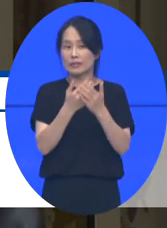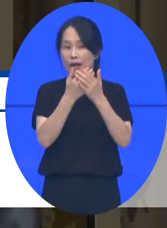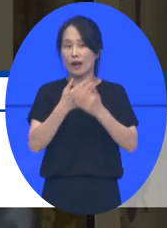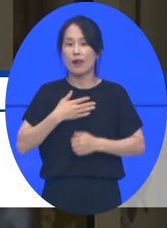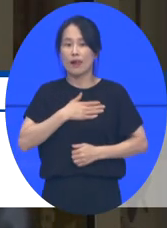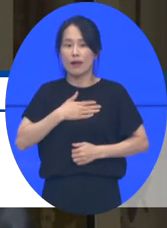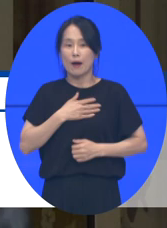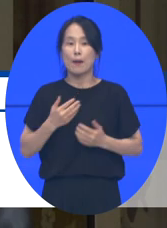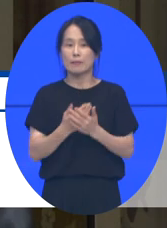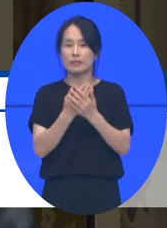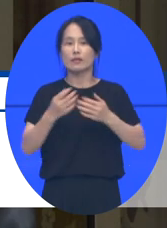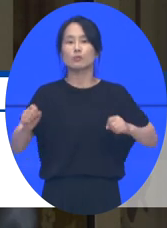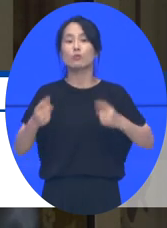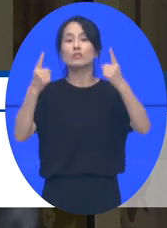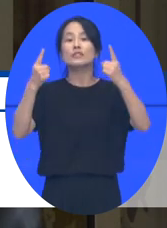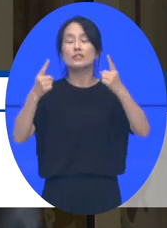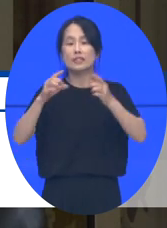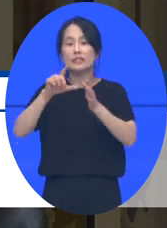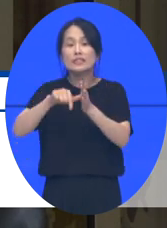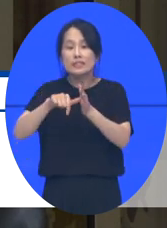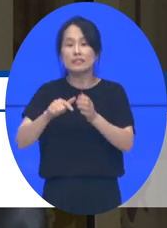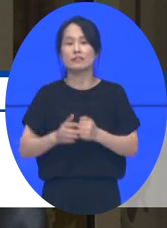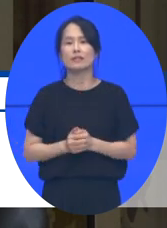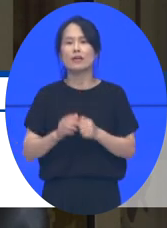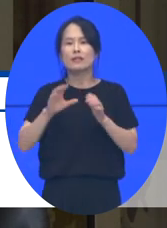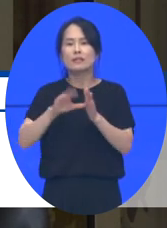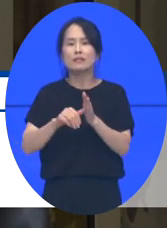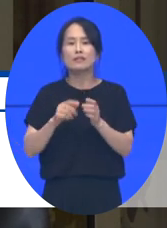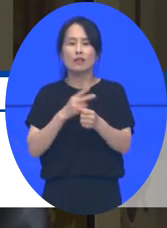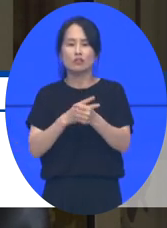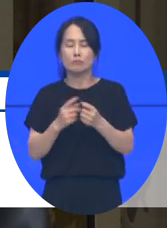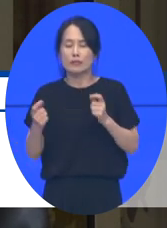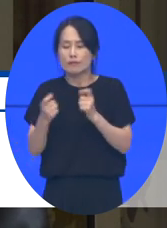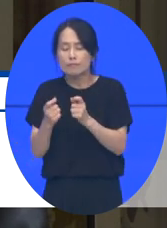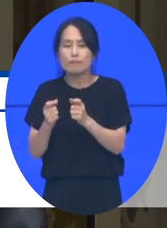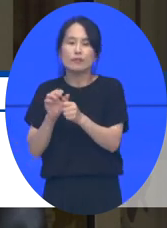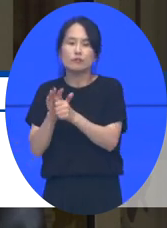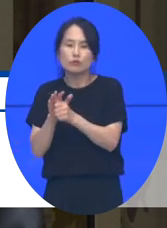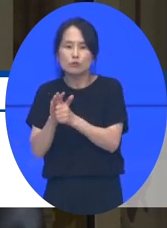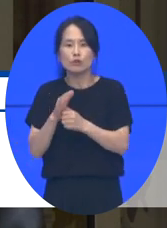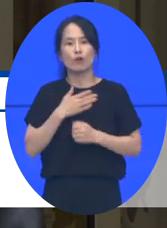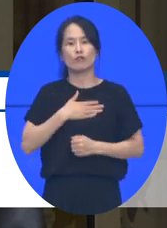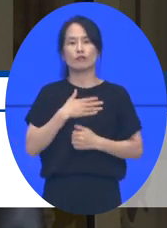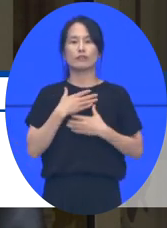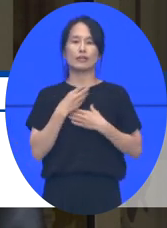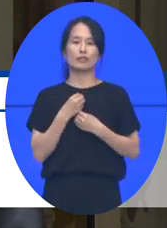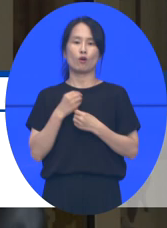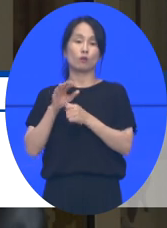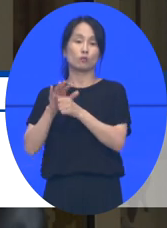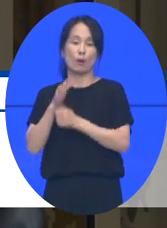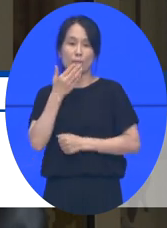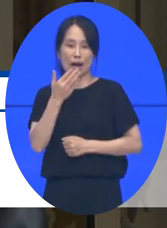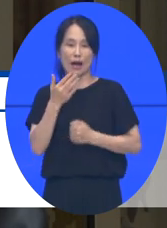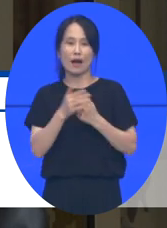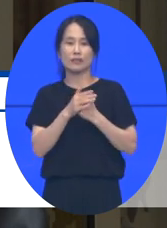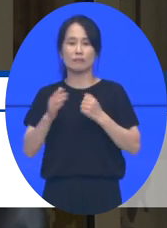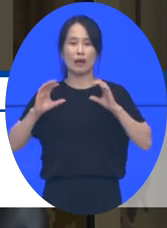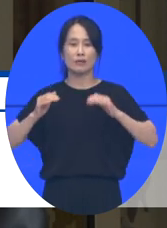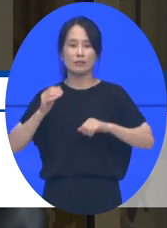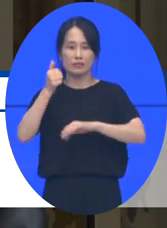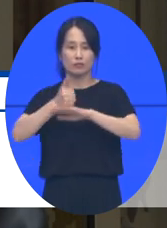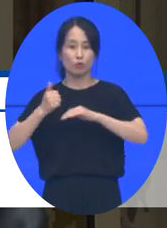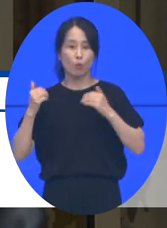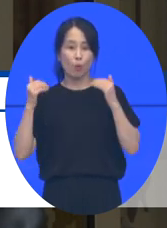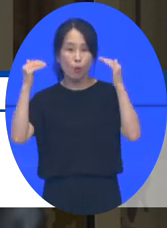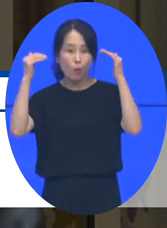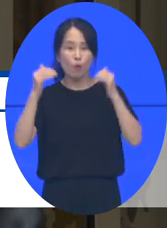발달이 같이 이루어지는 시기이고 이때 선생님 밀접 보육함에 있어서 정서적 안정감을 줄 수 있기 때문에 그 아이들이 나중에